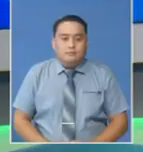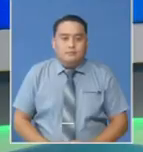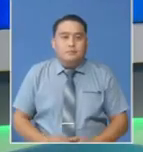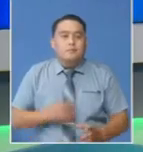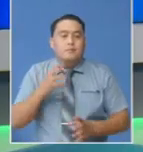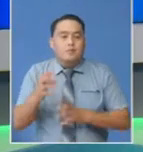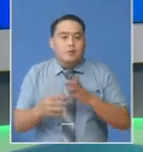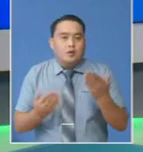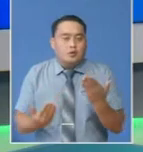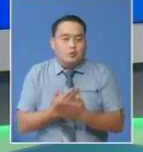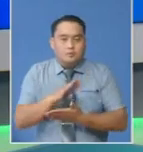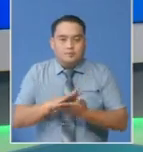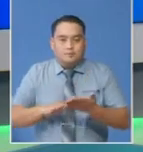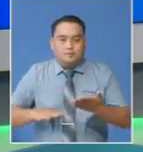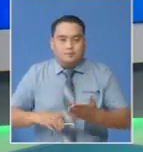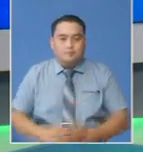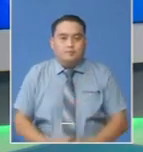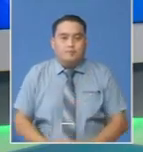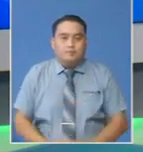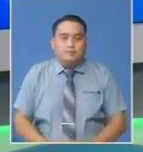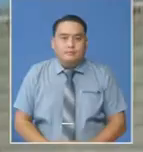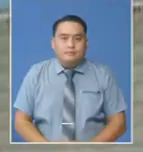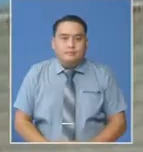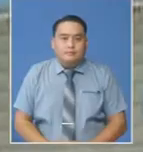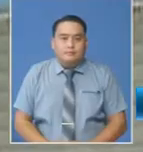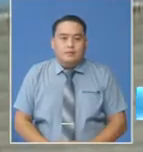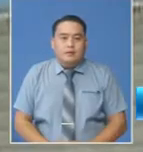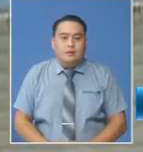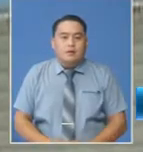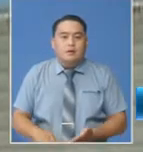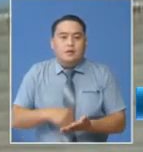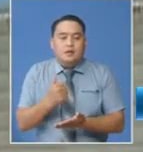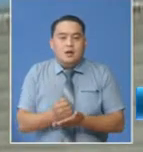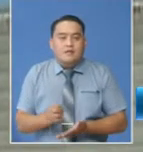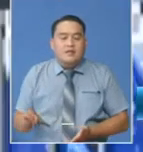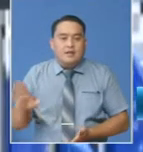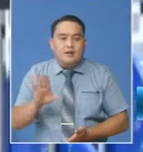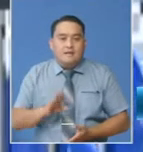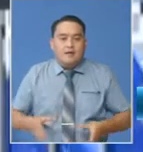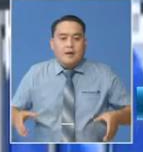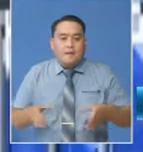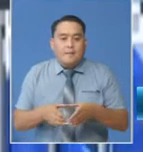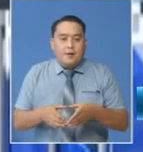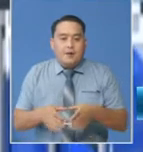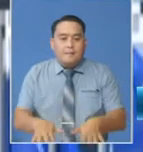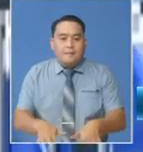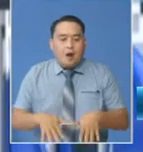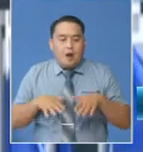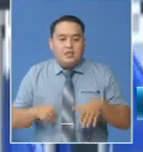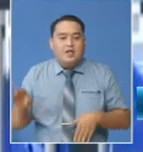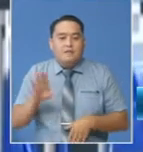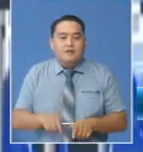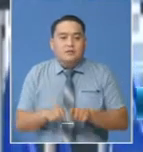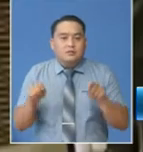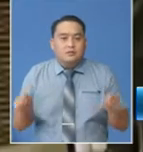Обзор зарубежных новостей продолжит выпуск. Глава Европарламента Антонио Таяни считает, что в Европе необходимо